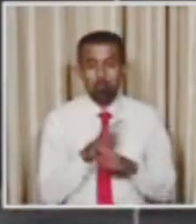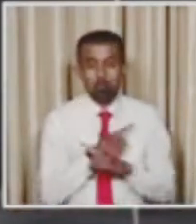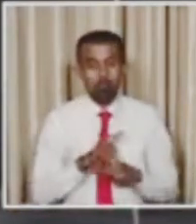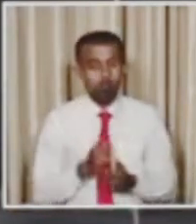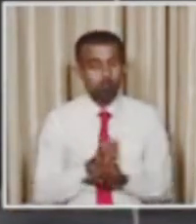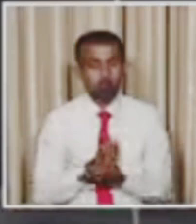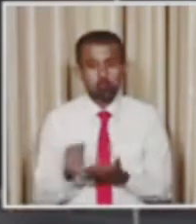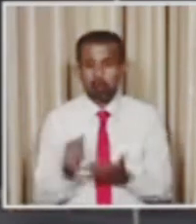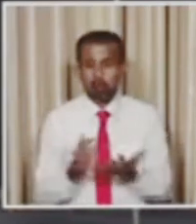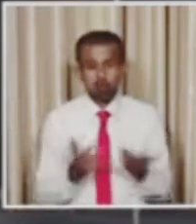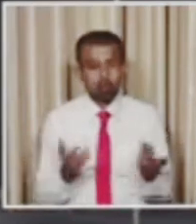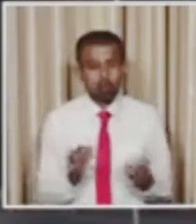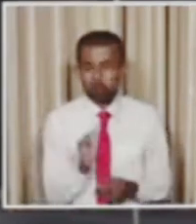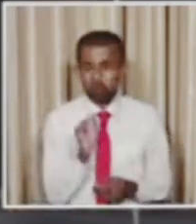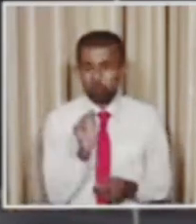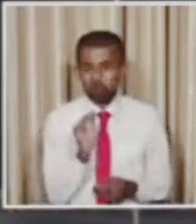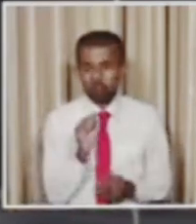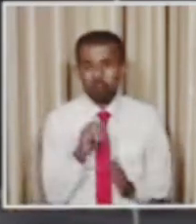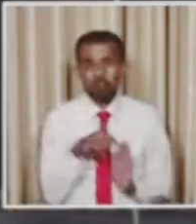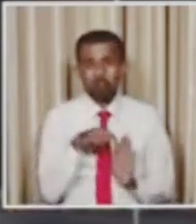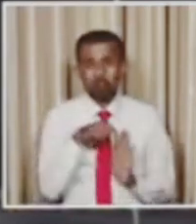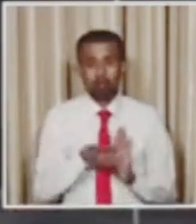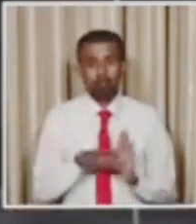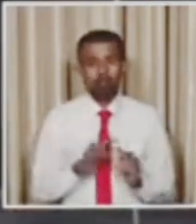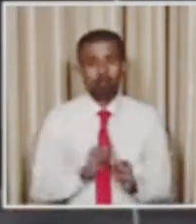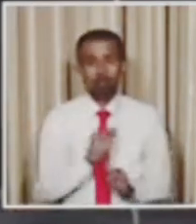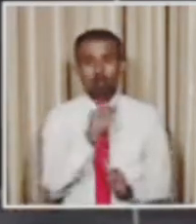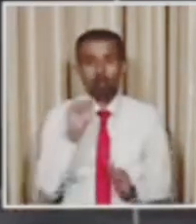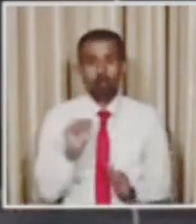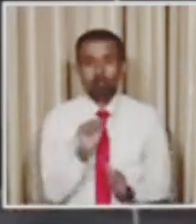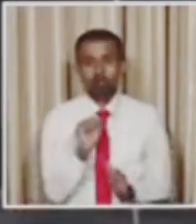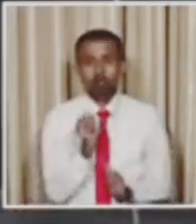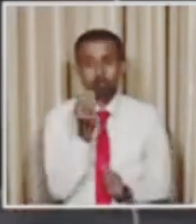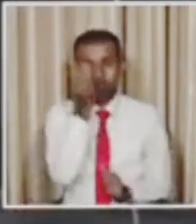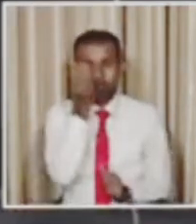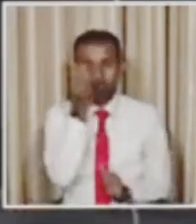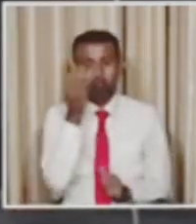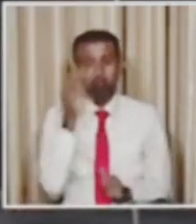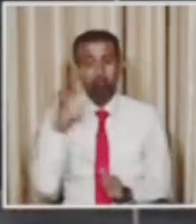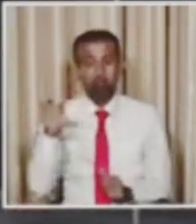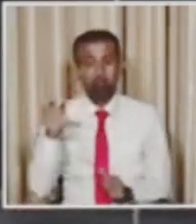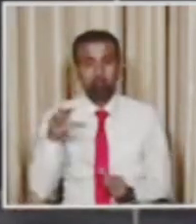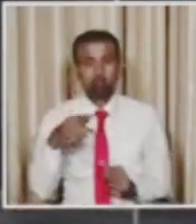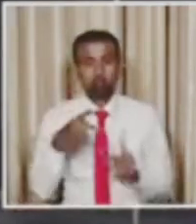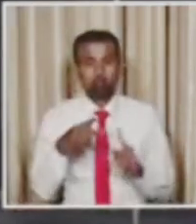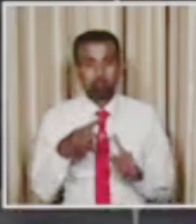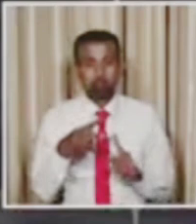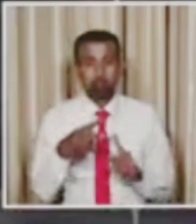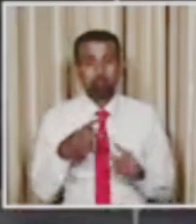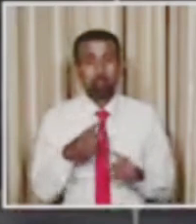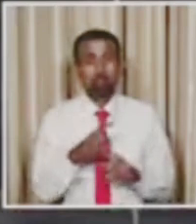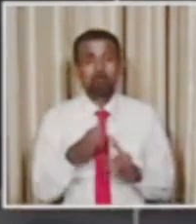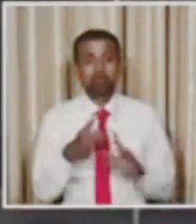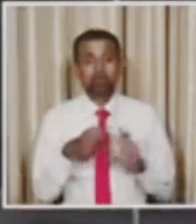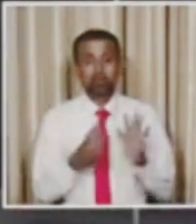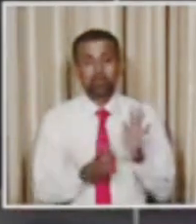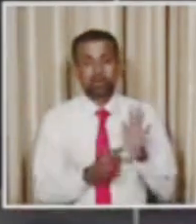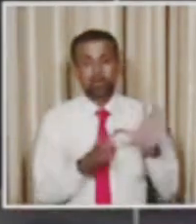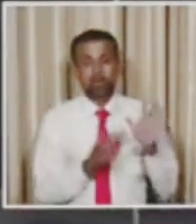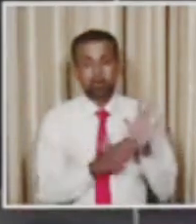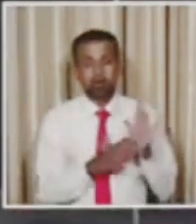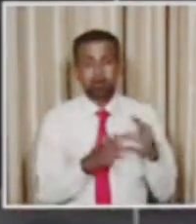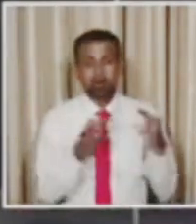කරේ නැත්තම් දකුණු ආසියාවේ නිර්මාණය වෙන ඊශ්‍රායලයේ තමයි දෙමළ ඊළම. අද මැද පෙරදිග